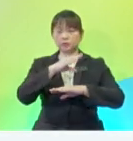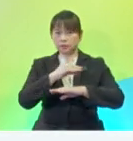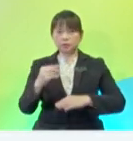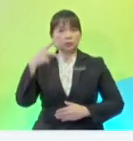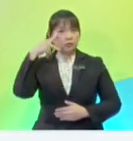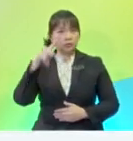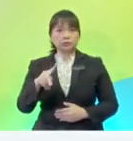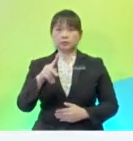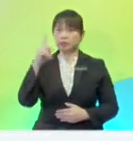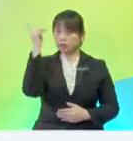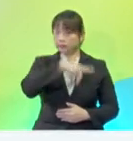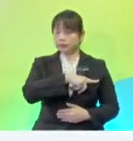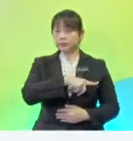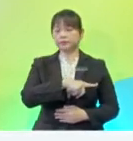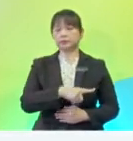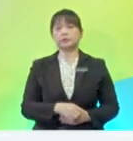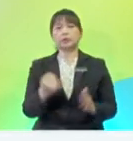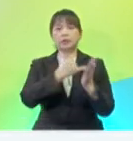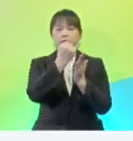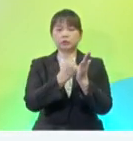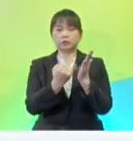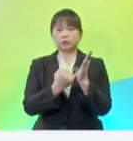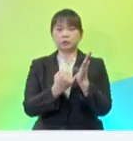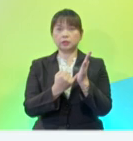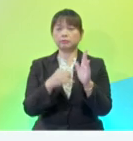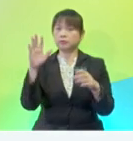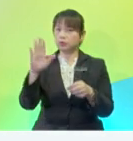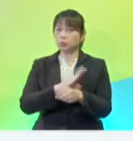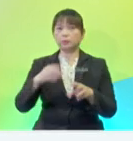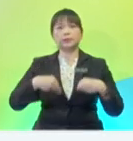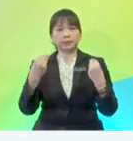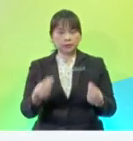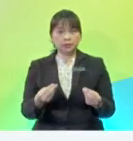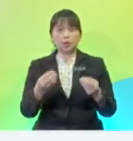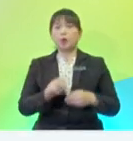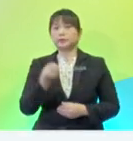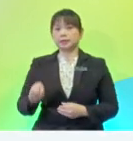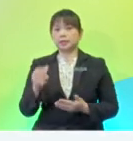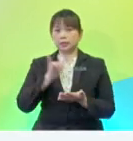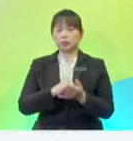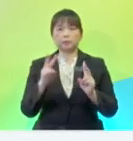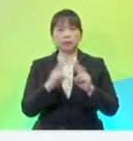Oke lukis penguapan penuh pagi objek tersebut Oke kayak gini